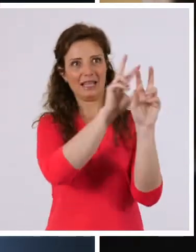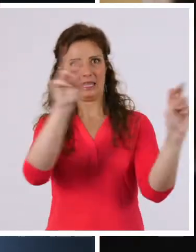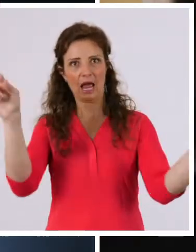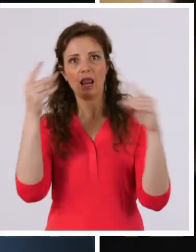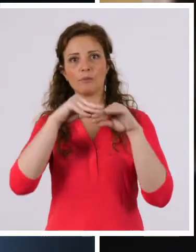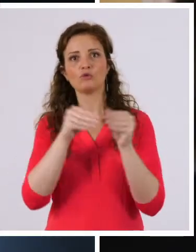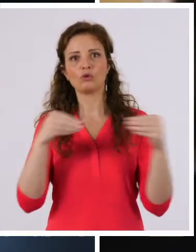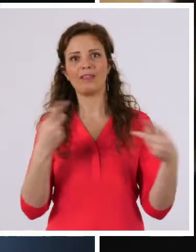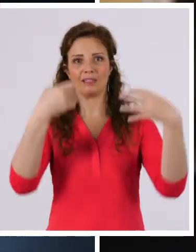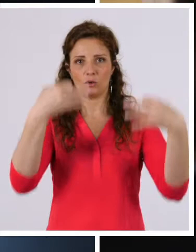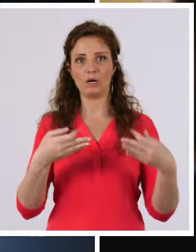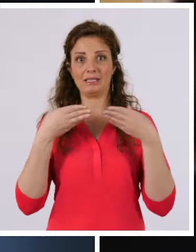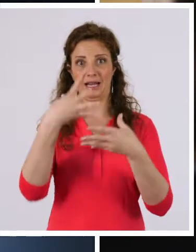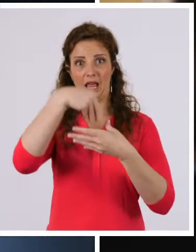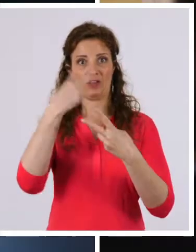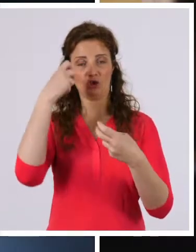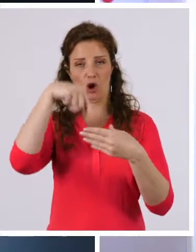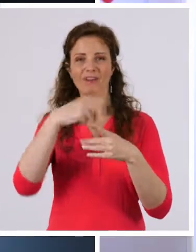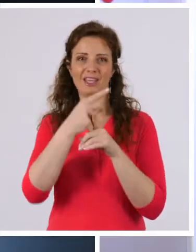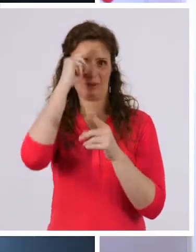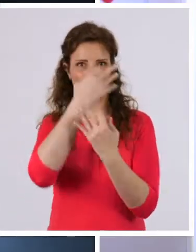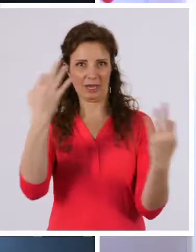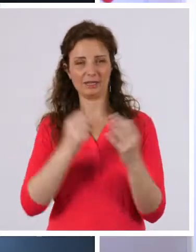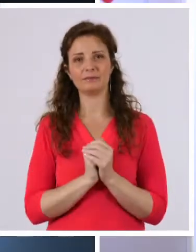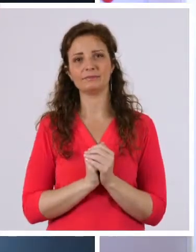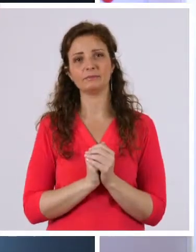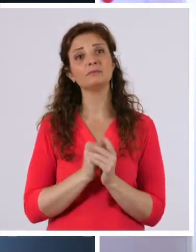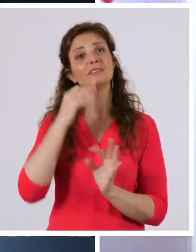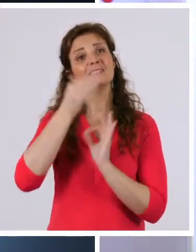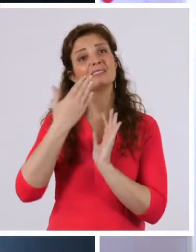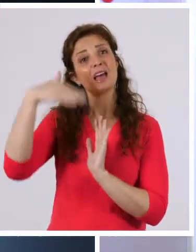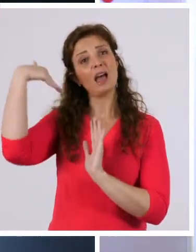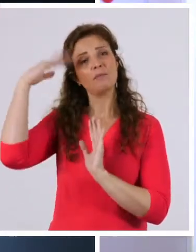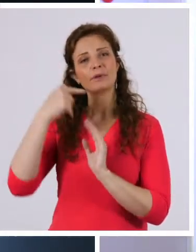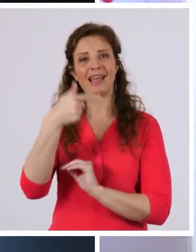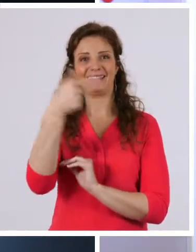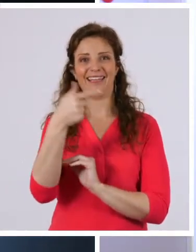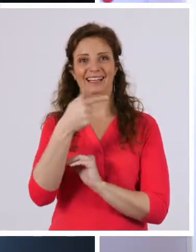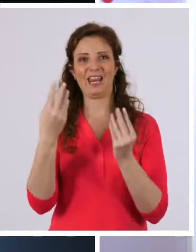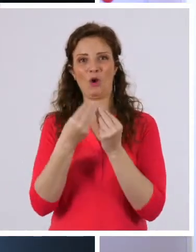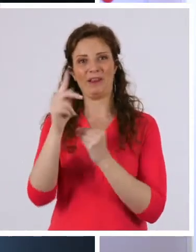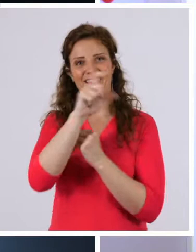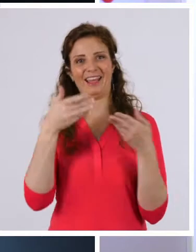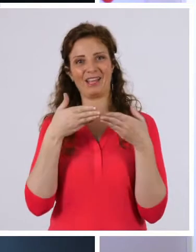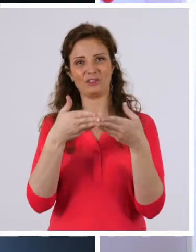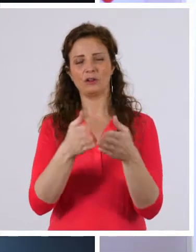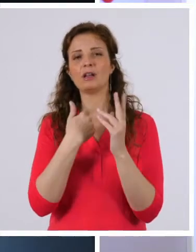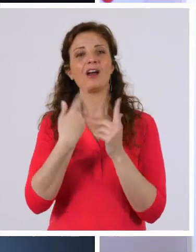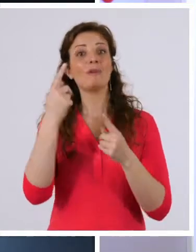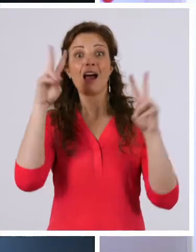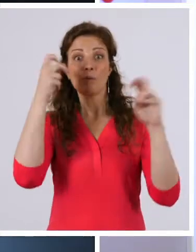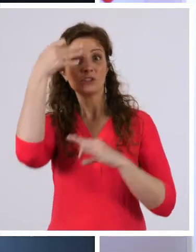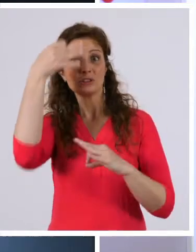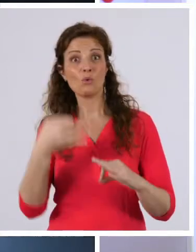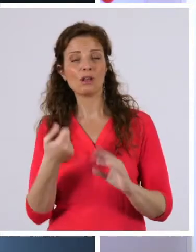dotazioni di sicurezza di bordo. Da sempre, Tirrenia Compagnia Italiana di Navigazione è attenta ai